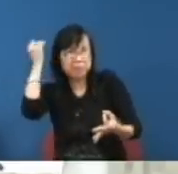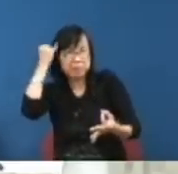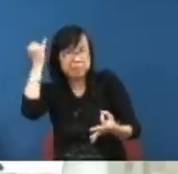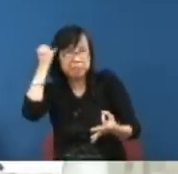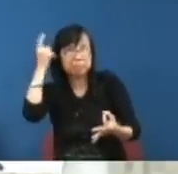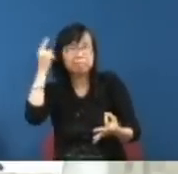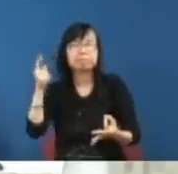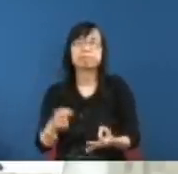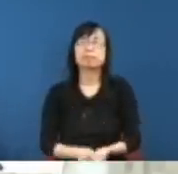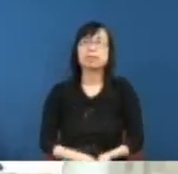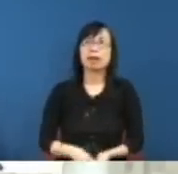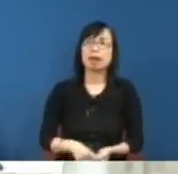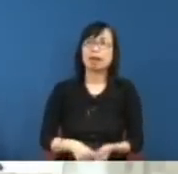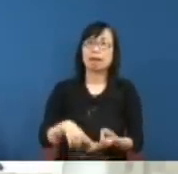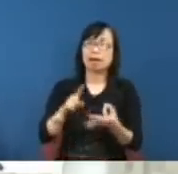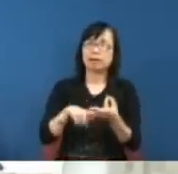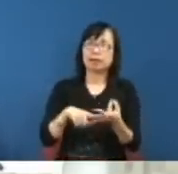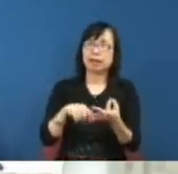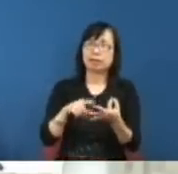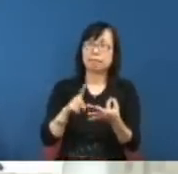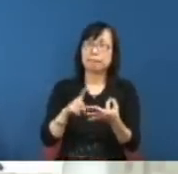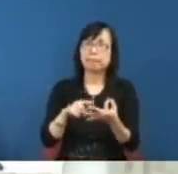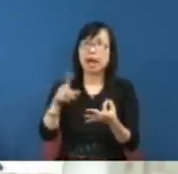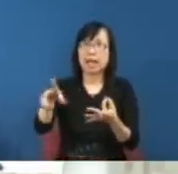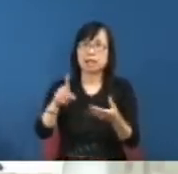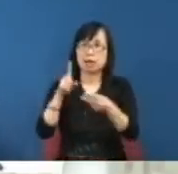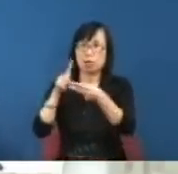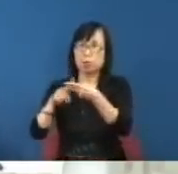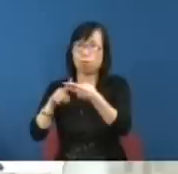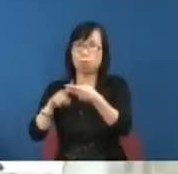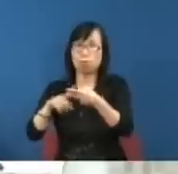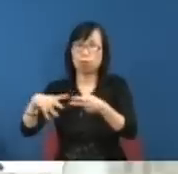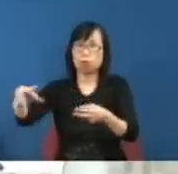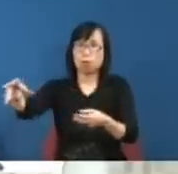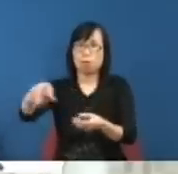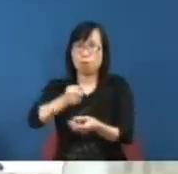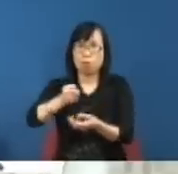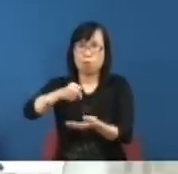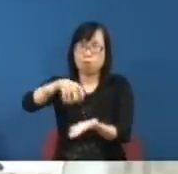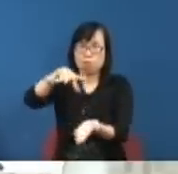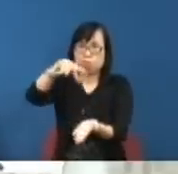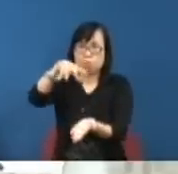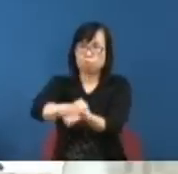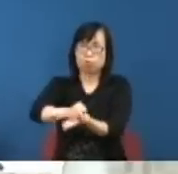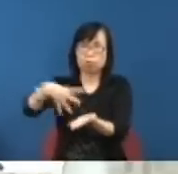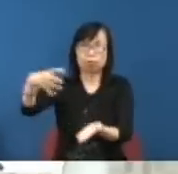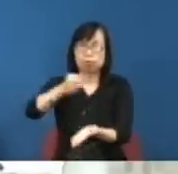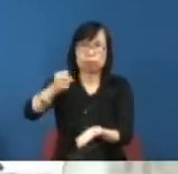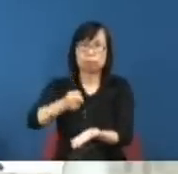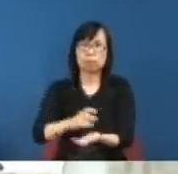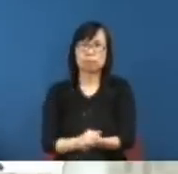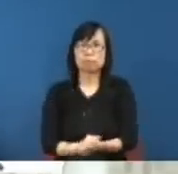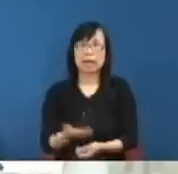達咧就係喺呢一個共和黨嘅手裏邊咧攞個政權，因為共和黨多行不義啦。嗱，尼克